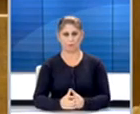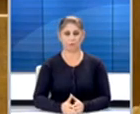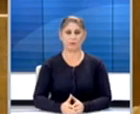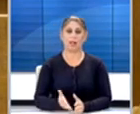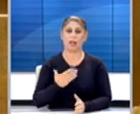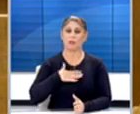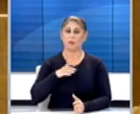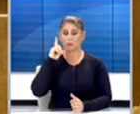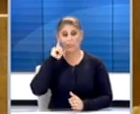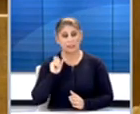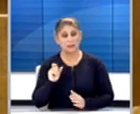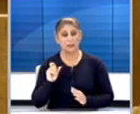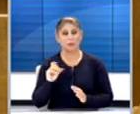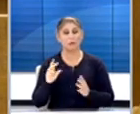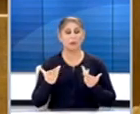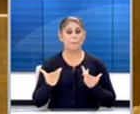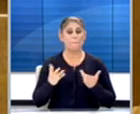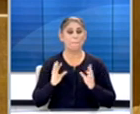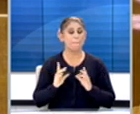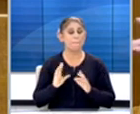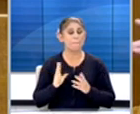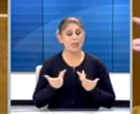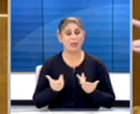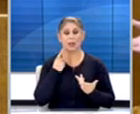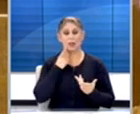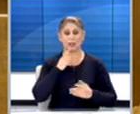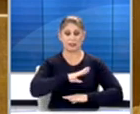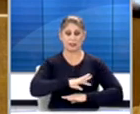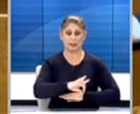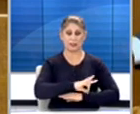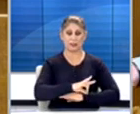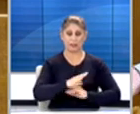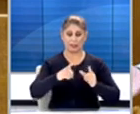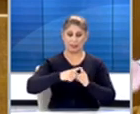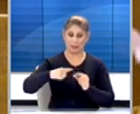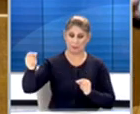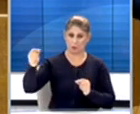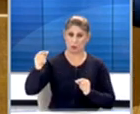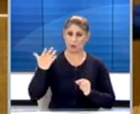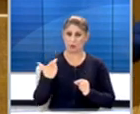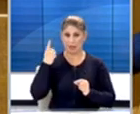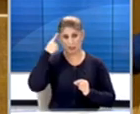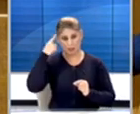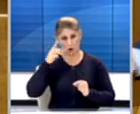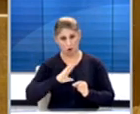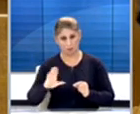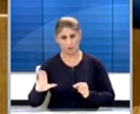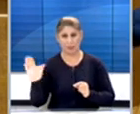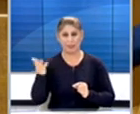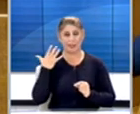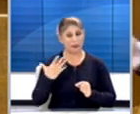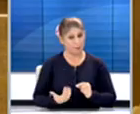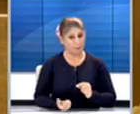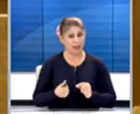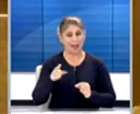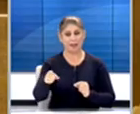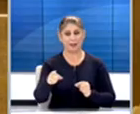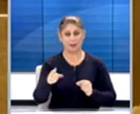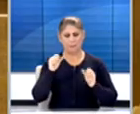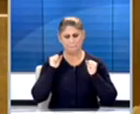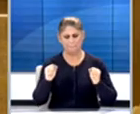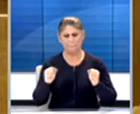Θέλουμε να ξέρουμε ποια είναι η στρατηγική σας και για το Κυπριακό και ποια είναι η γνώμη σας και αν ισχύει η